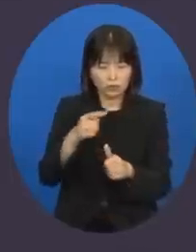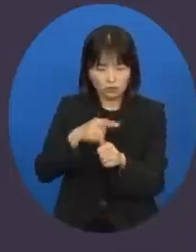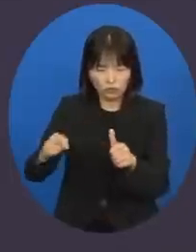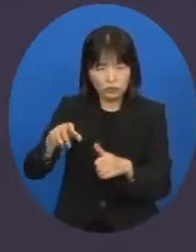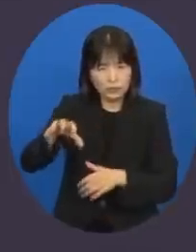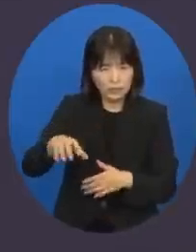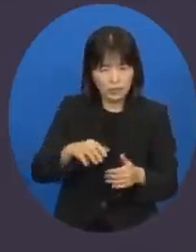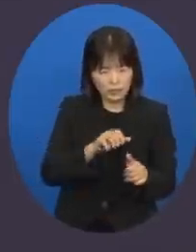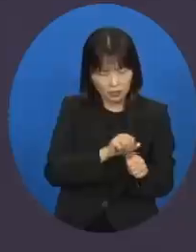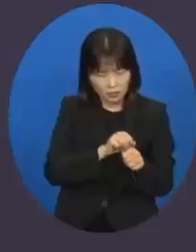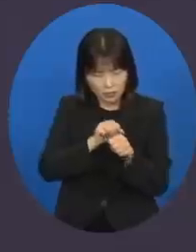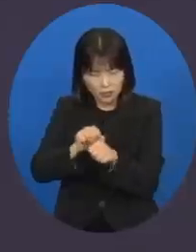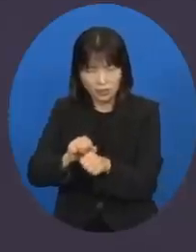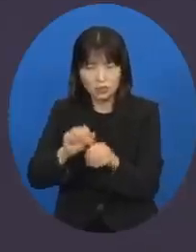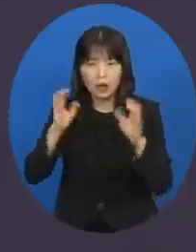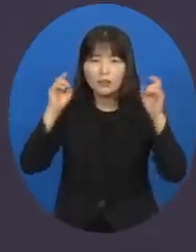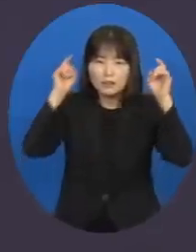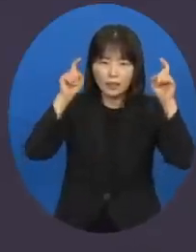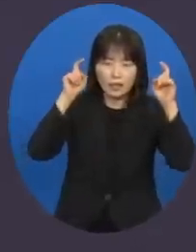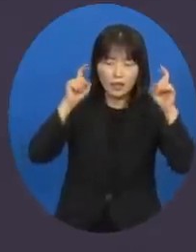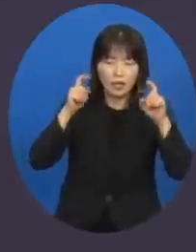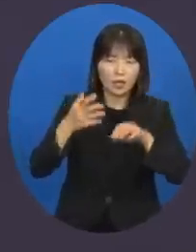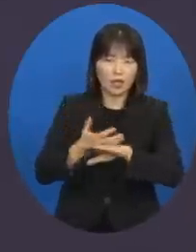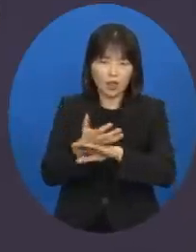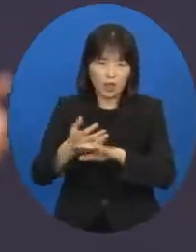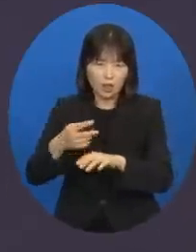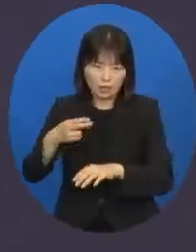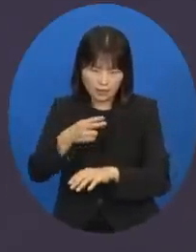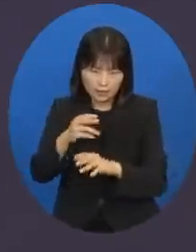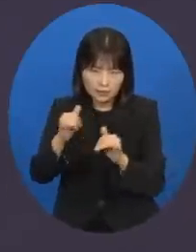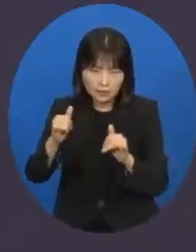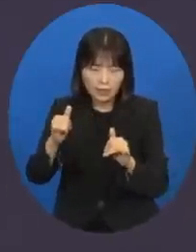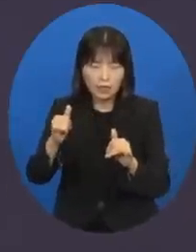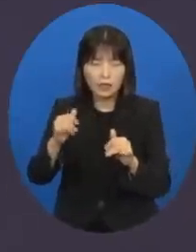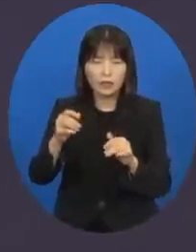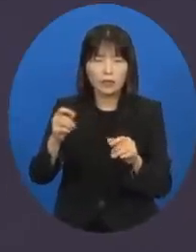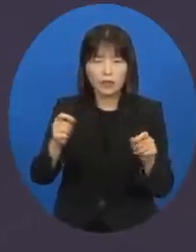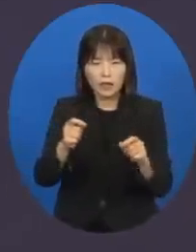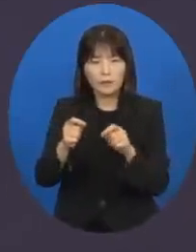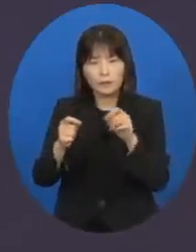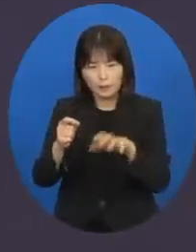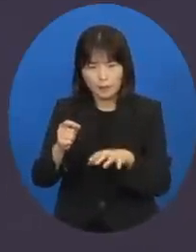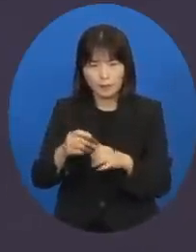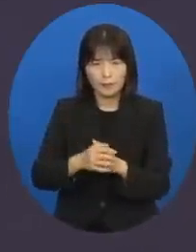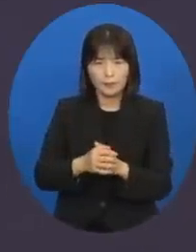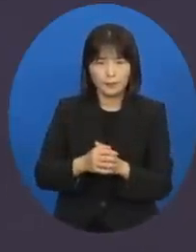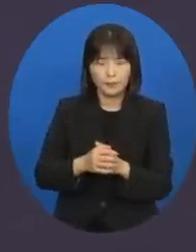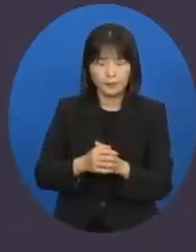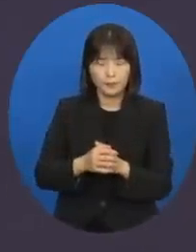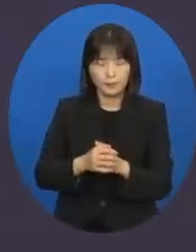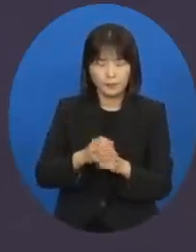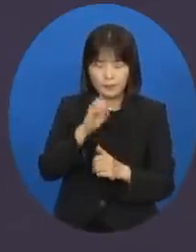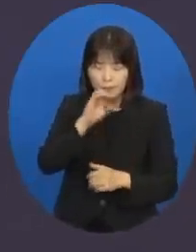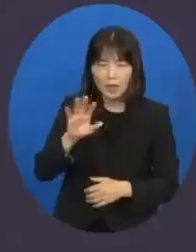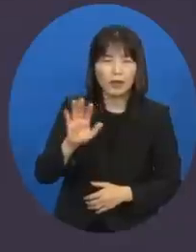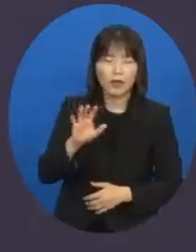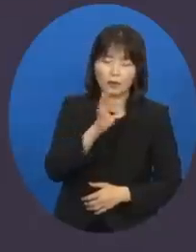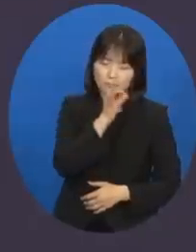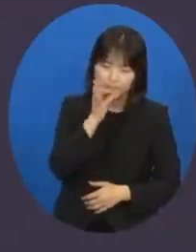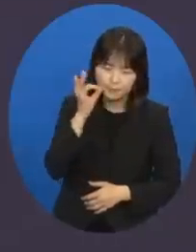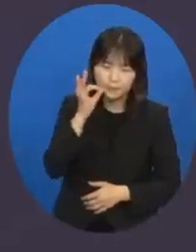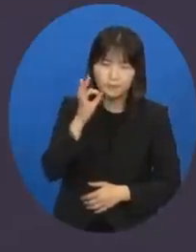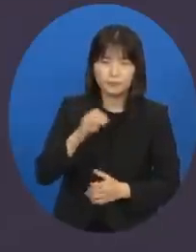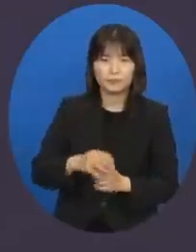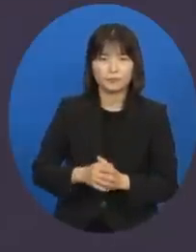털 깎는 자 앞에서 잠잠한 양같이 그의 입을 열지 아니하였더라. 아니 입을 열지